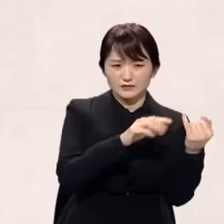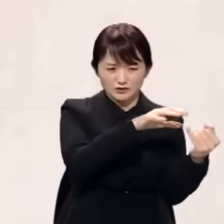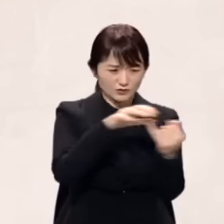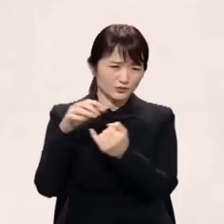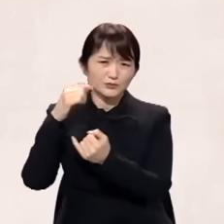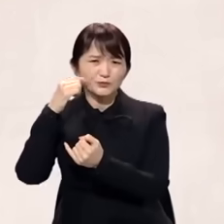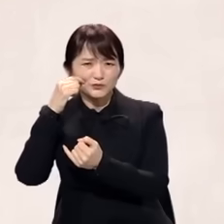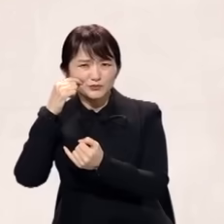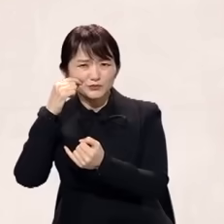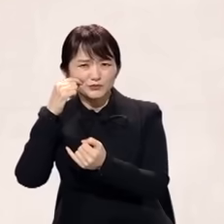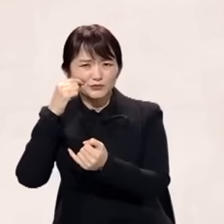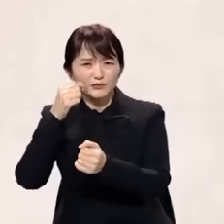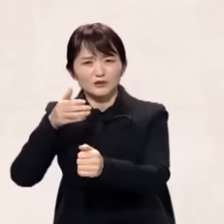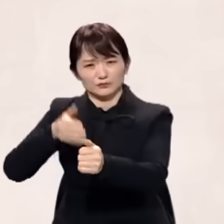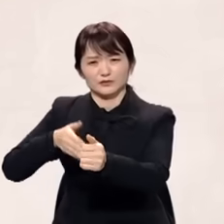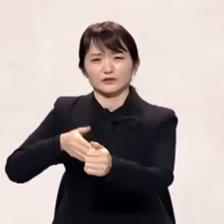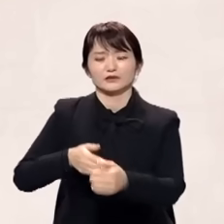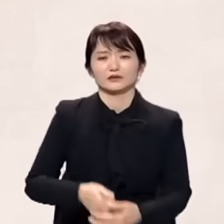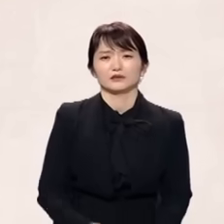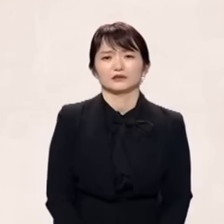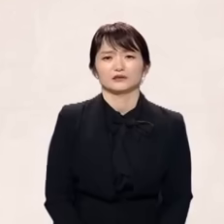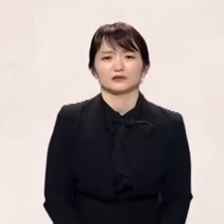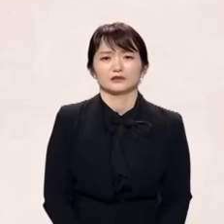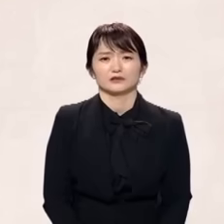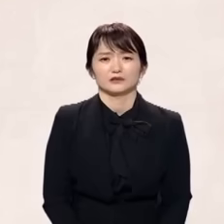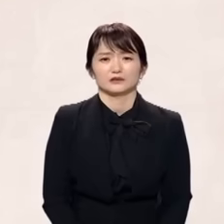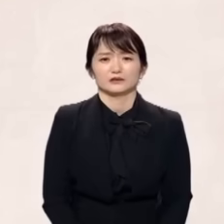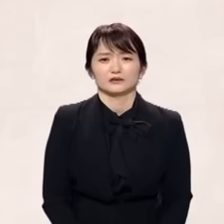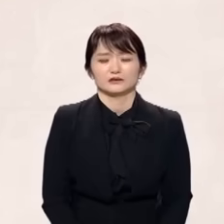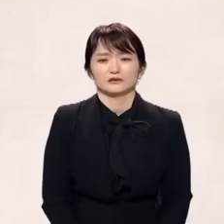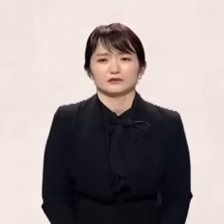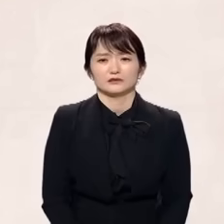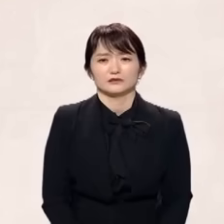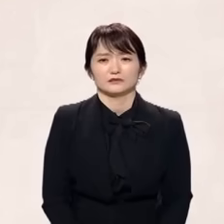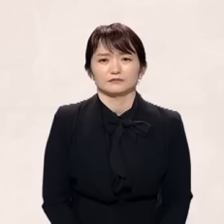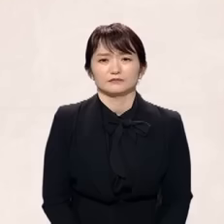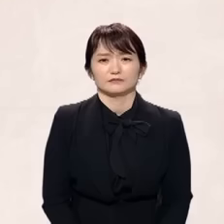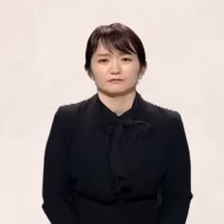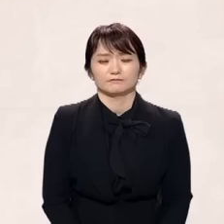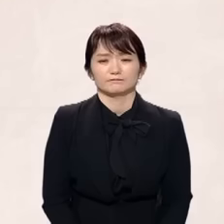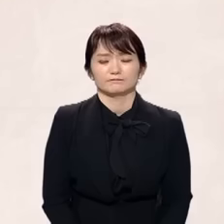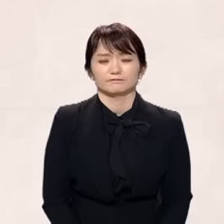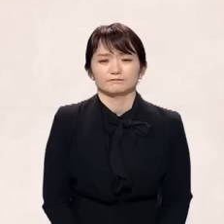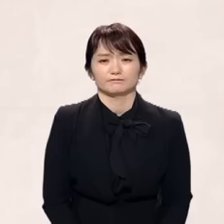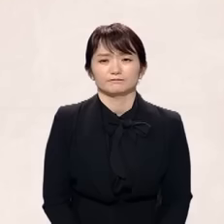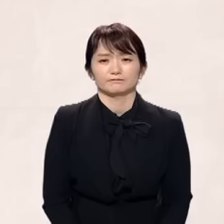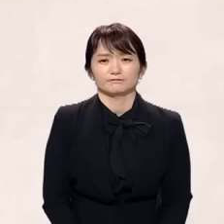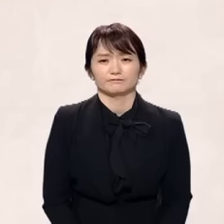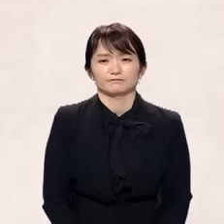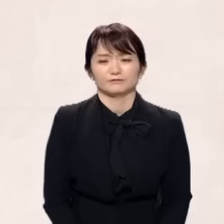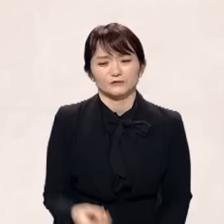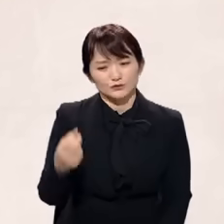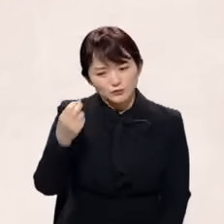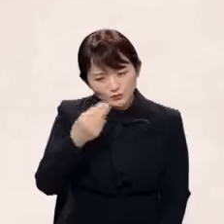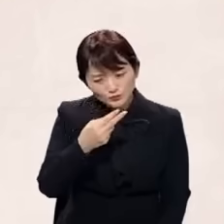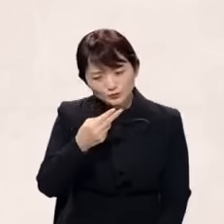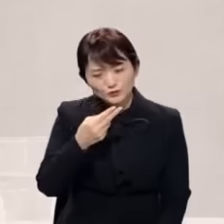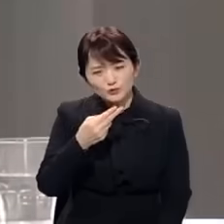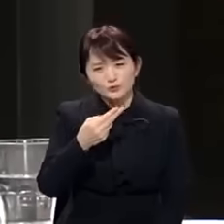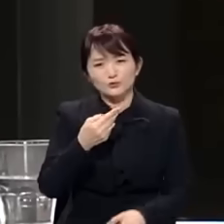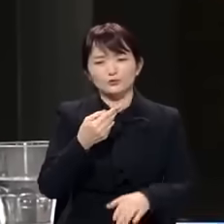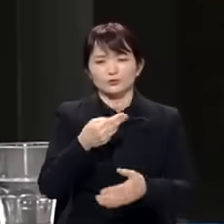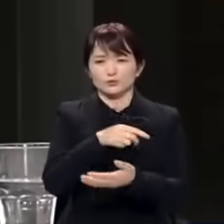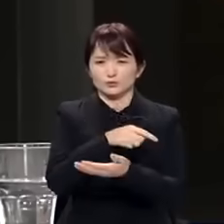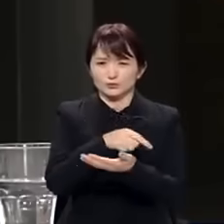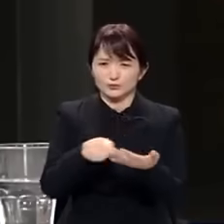부탁드린다 말씀을 하셨는데 아 이거 참 또 다른 피해자를 막기 위해서는